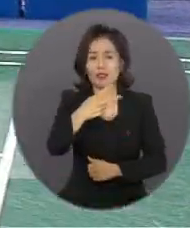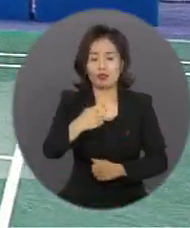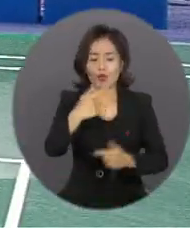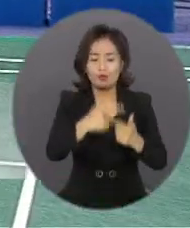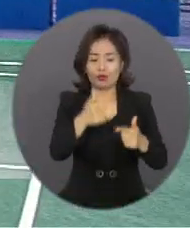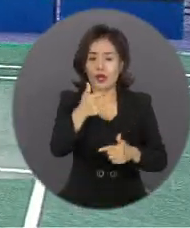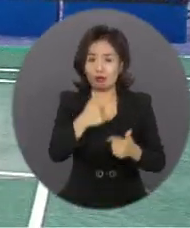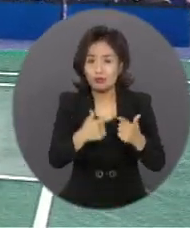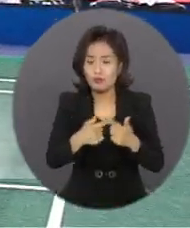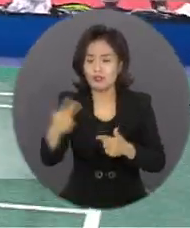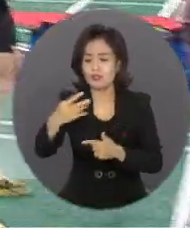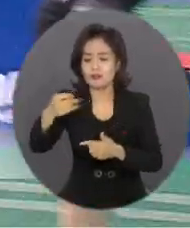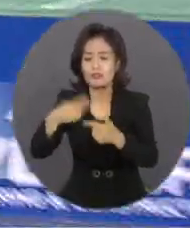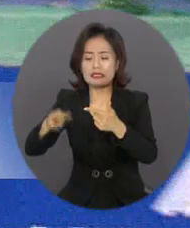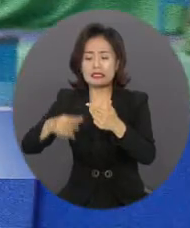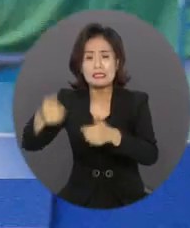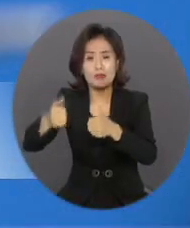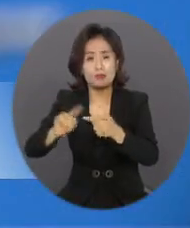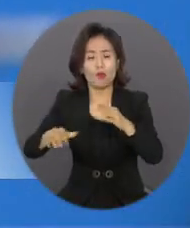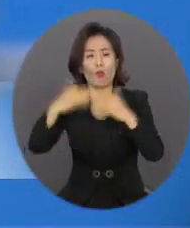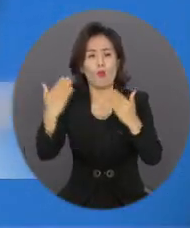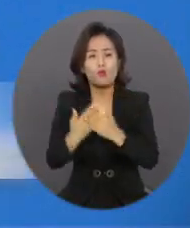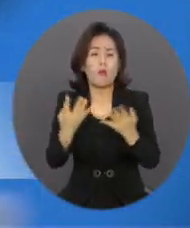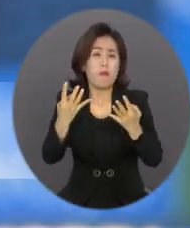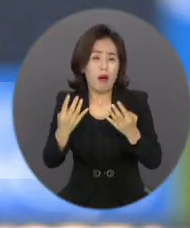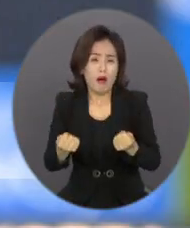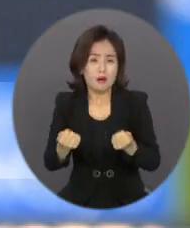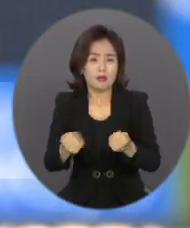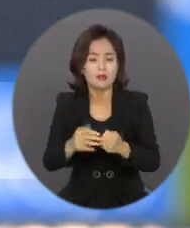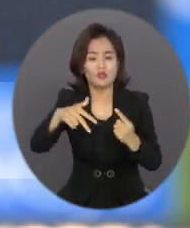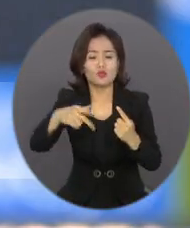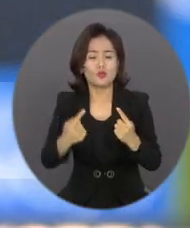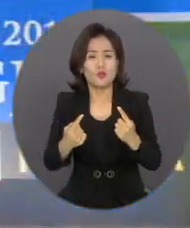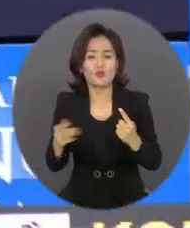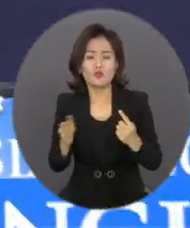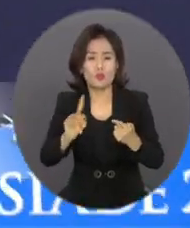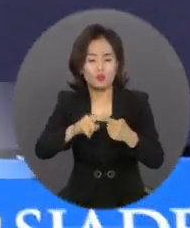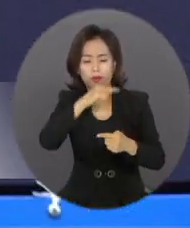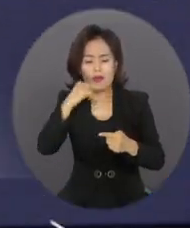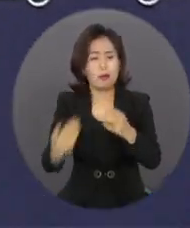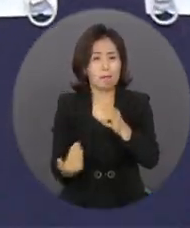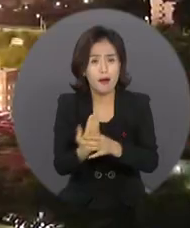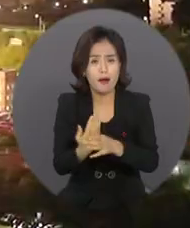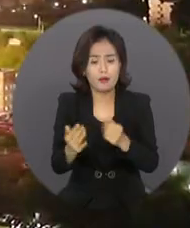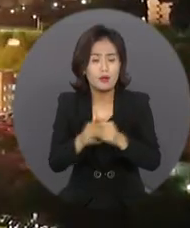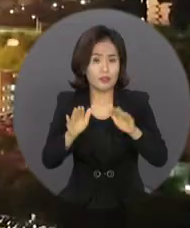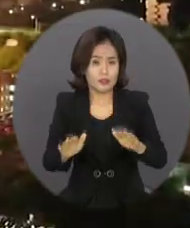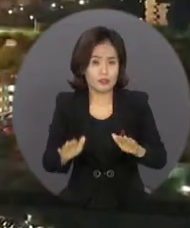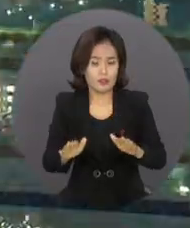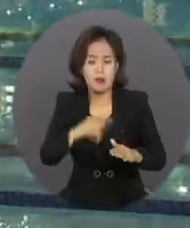아시안게임과 2014 인천 아시안게임 모두 적게는 수백억원에서 많게는 1조원대의 적자가 발생하는 등